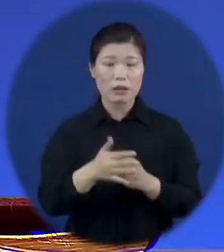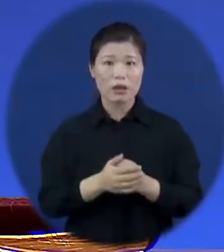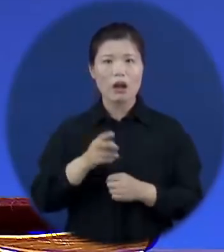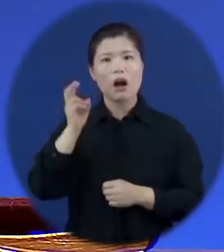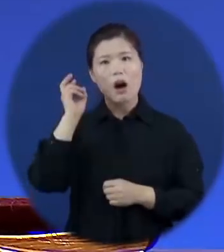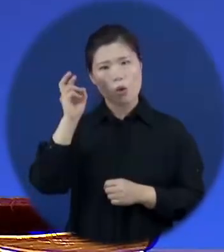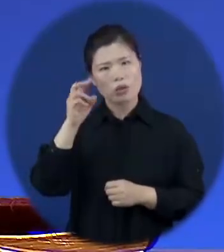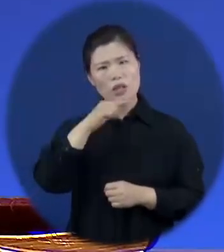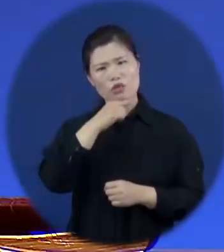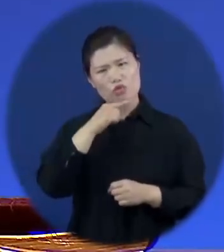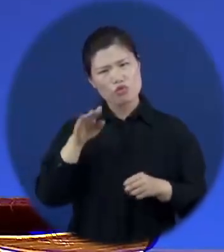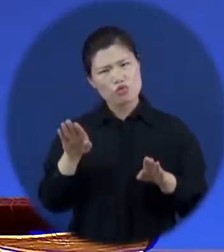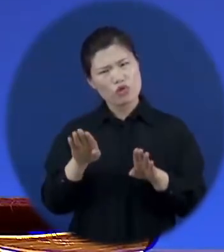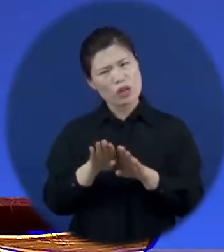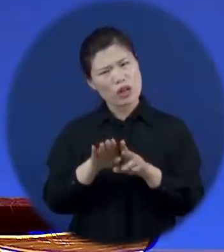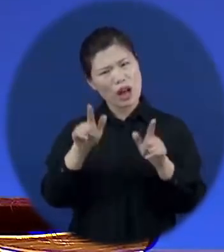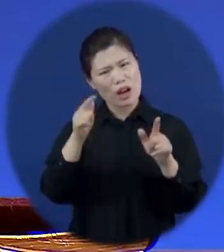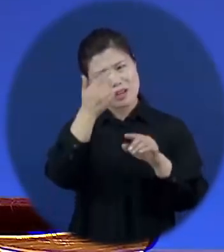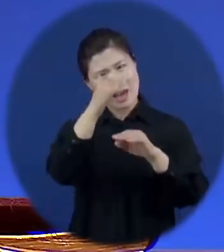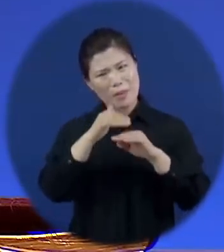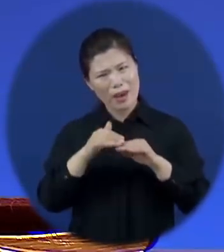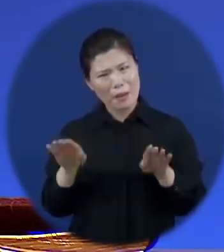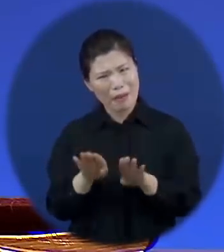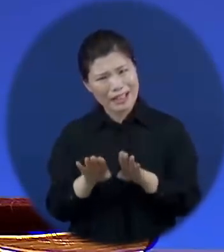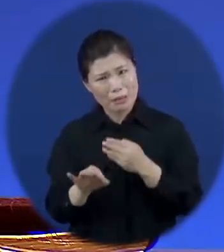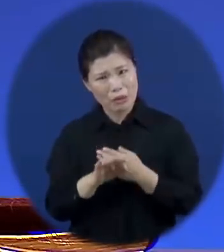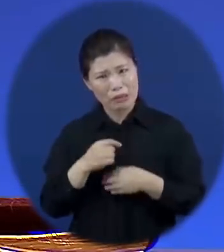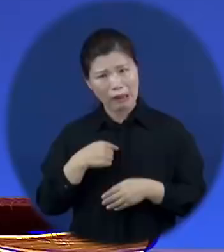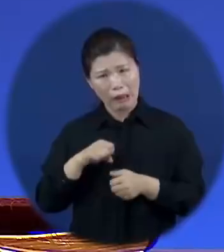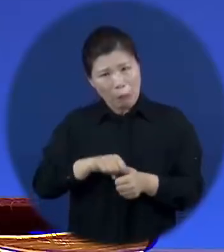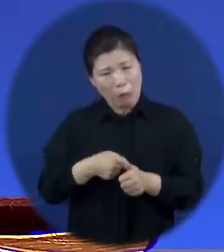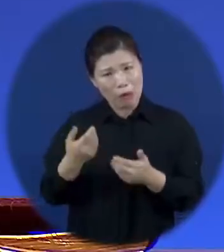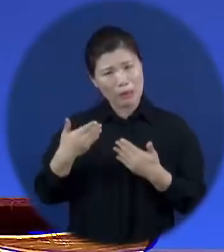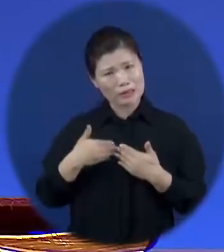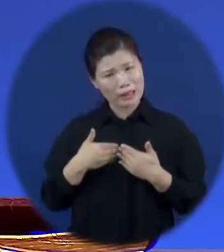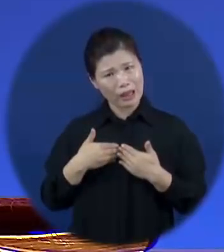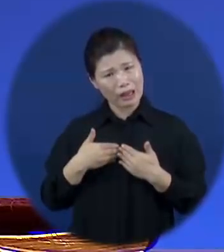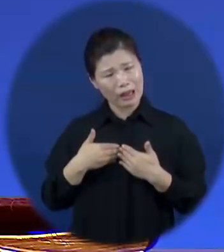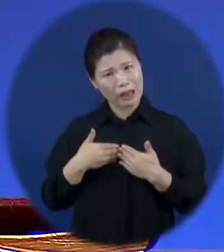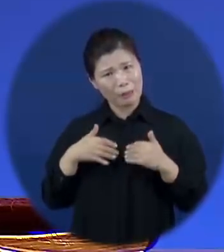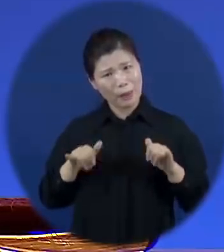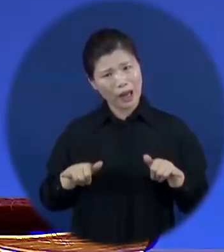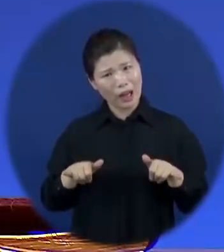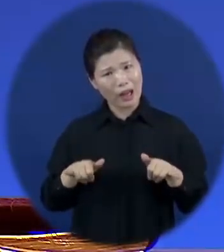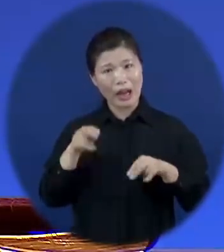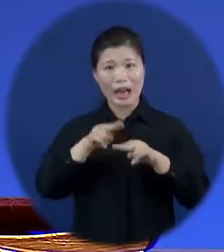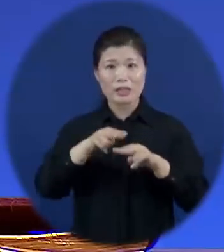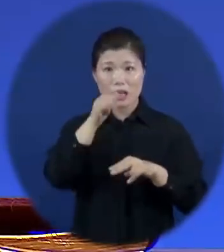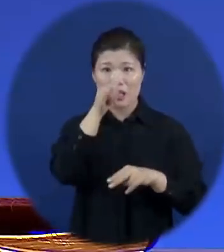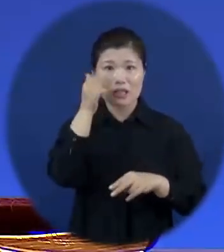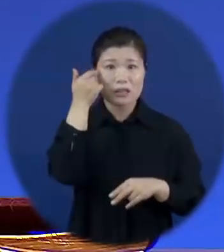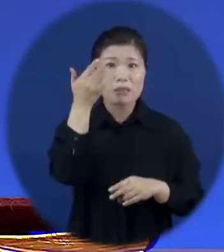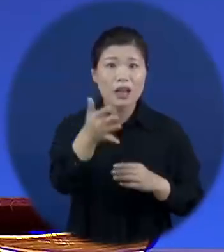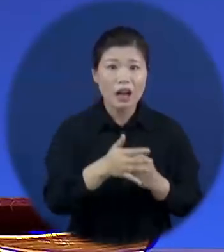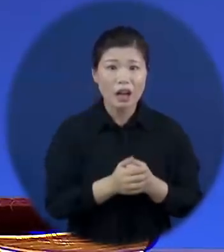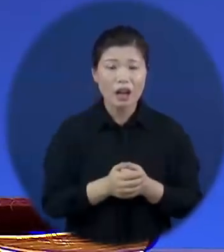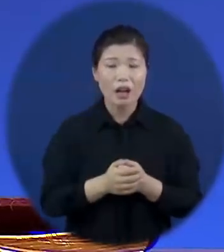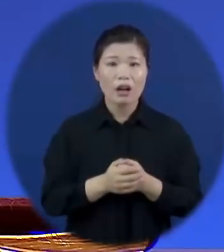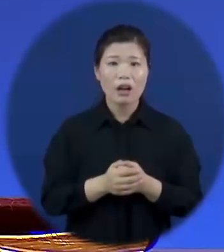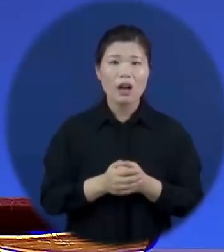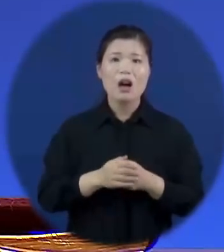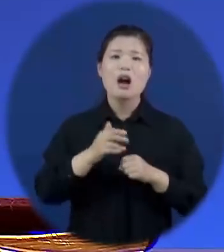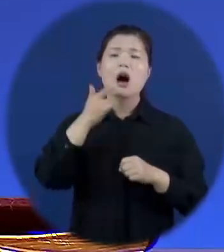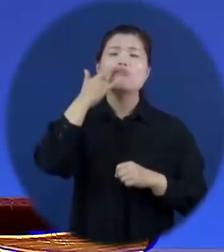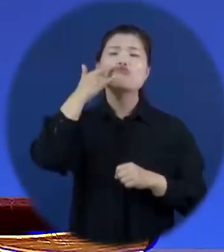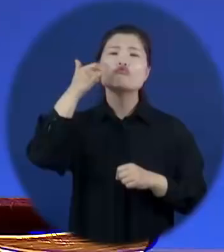혹시라도 주일 예배 한번 빠지면 천벌을 받을까 봐 혹시 이 자리에 앉아 있지는 않습니까? 부모님의